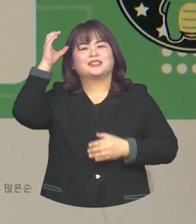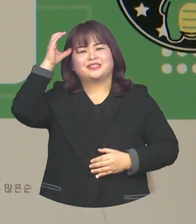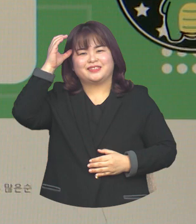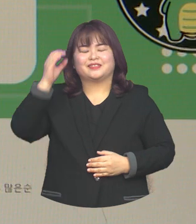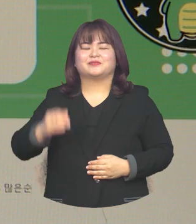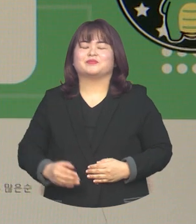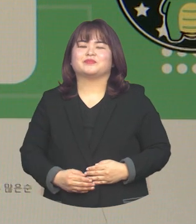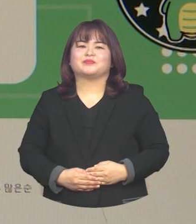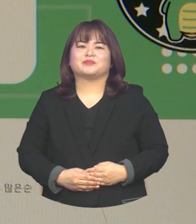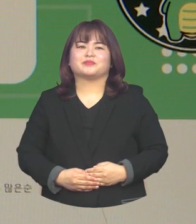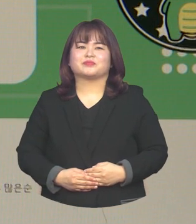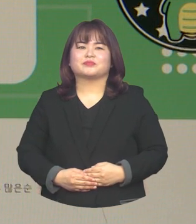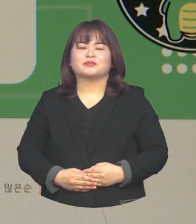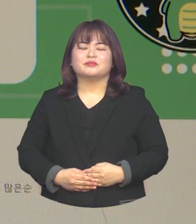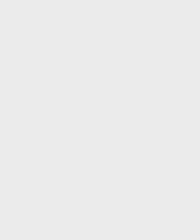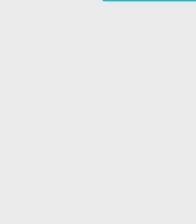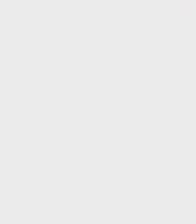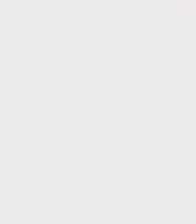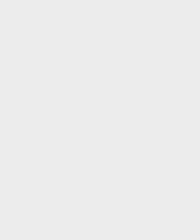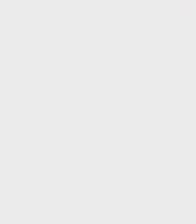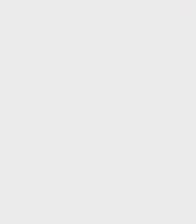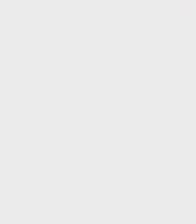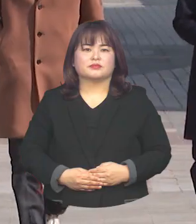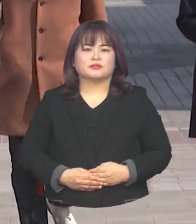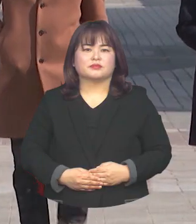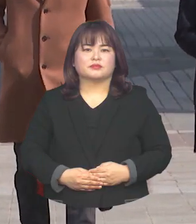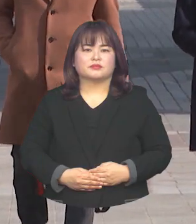것으로 기대됩니다.